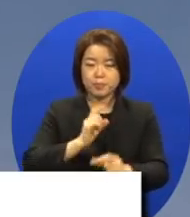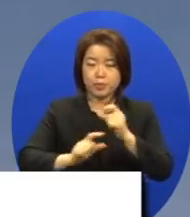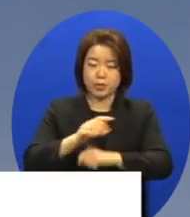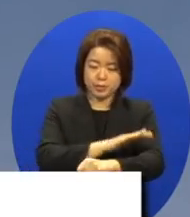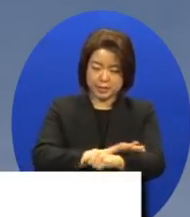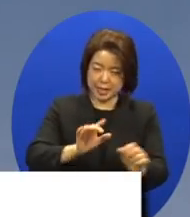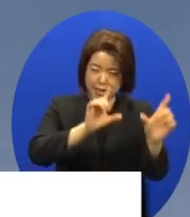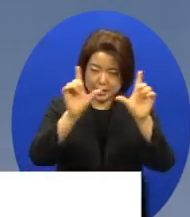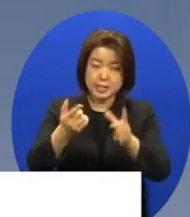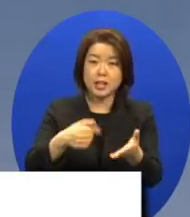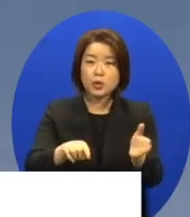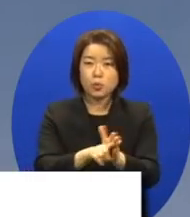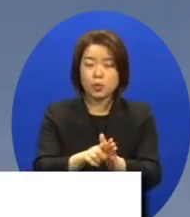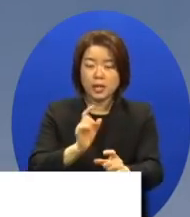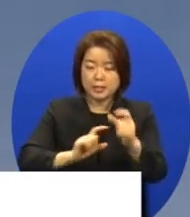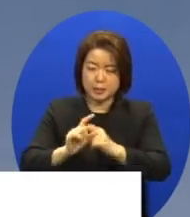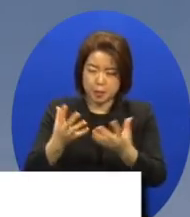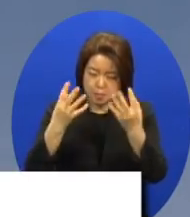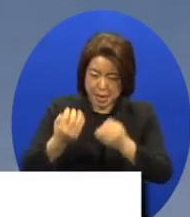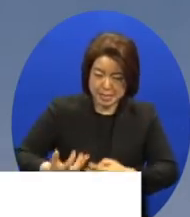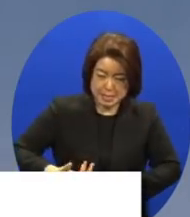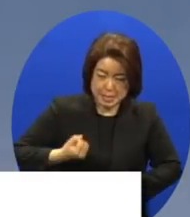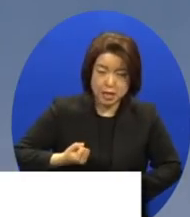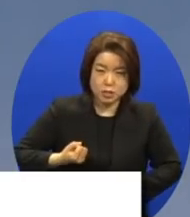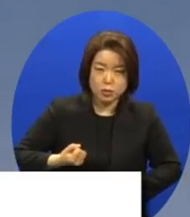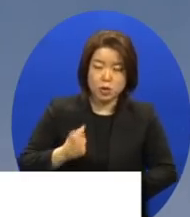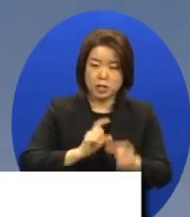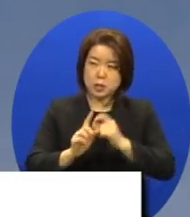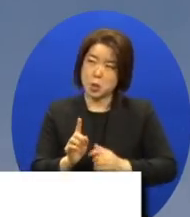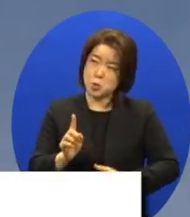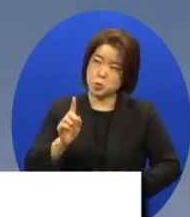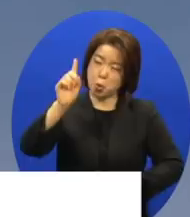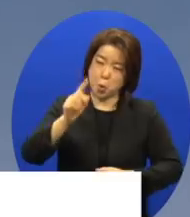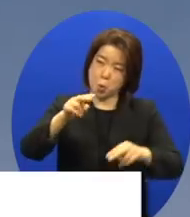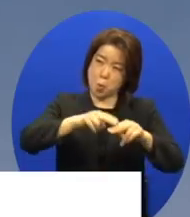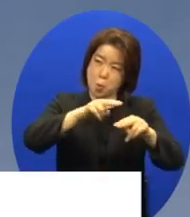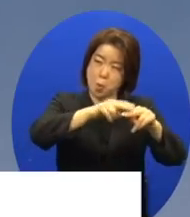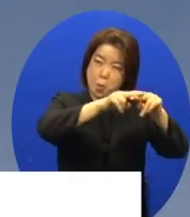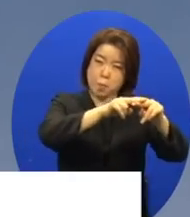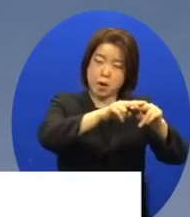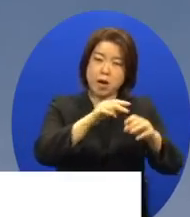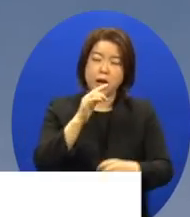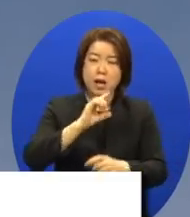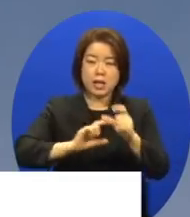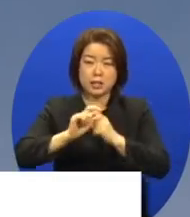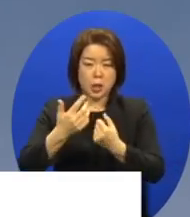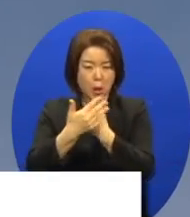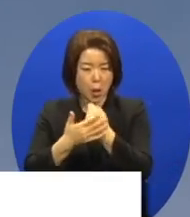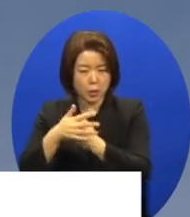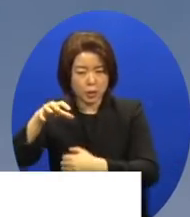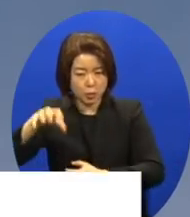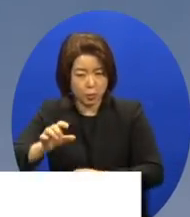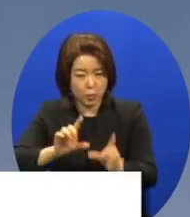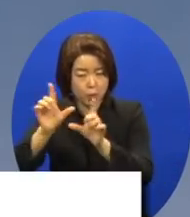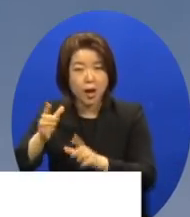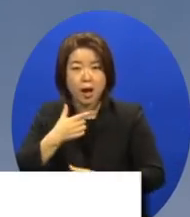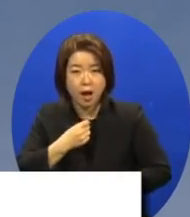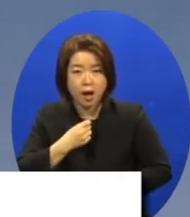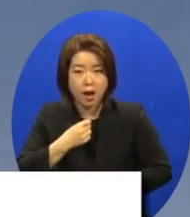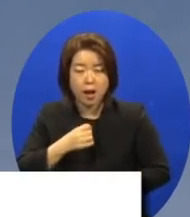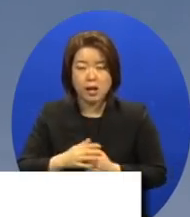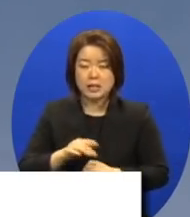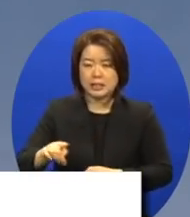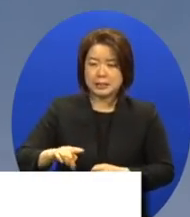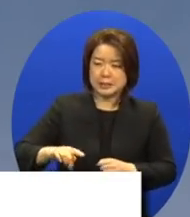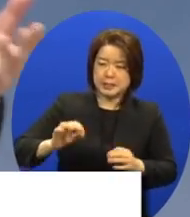살아보려고 더 많이 가지려고 더 높아 지려고 더 은혜로운 곳에 가서 살려고 그렇게